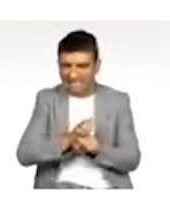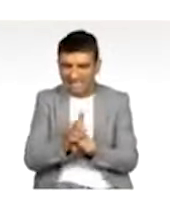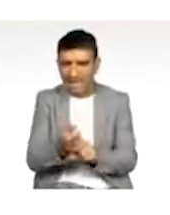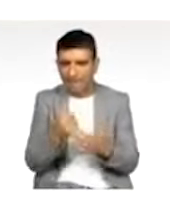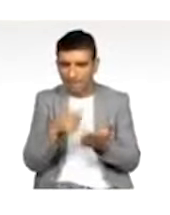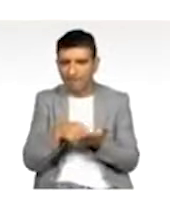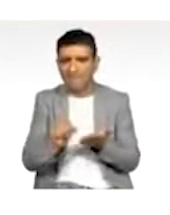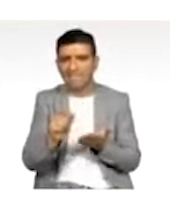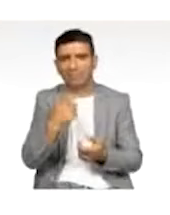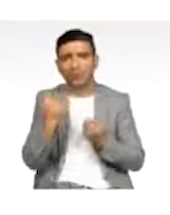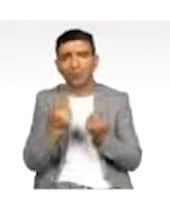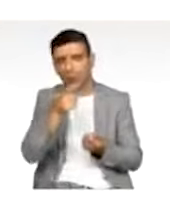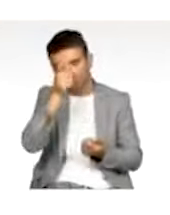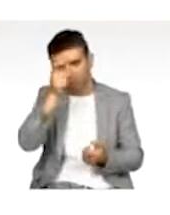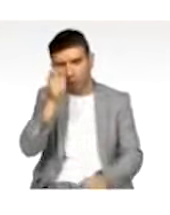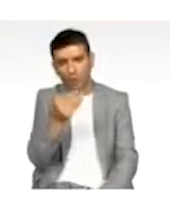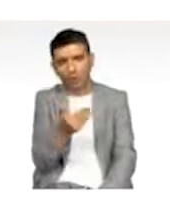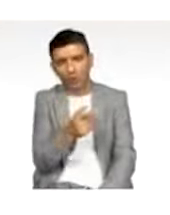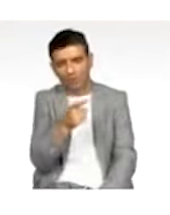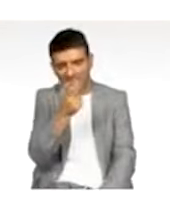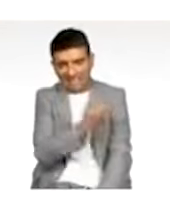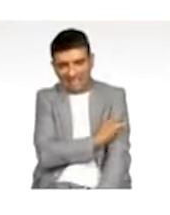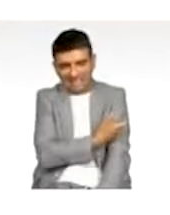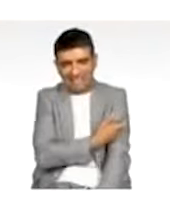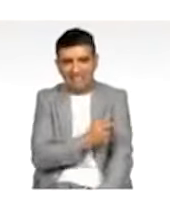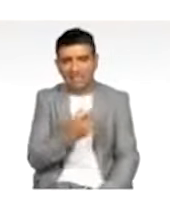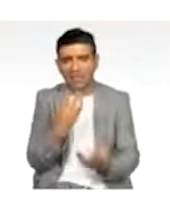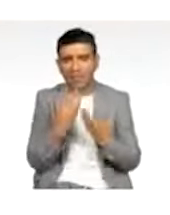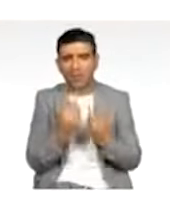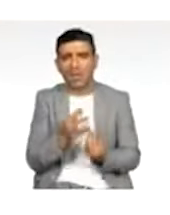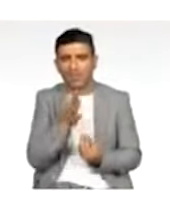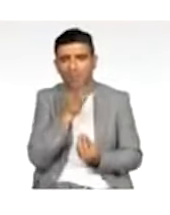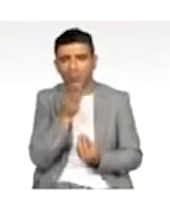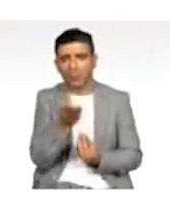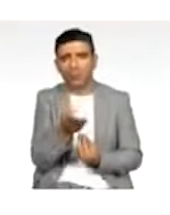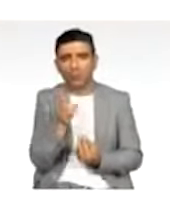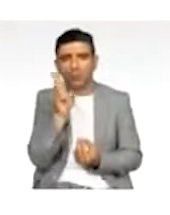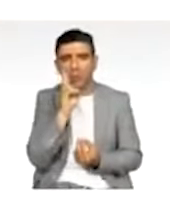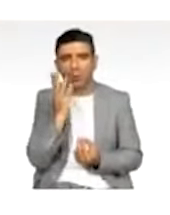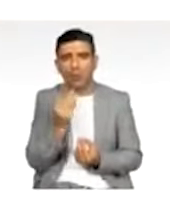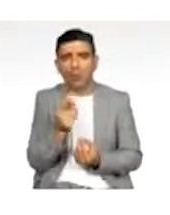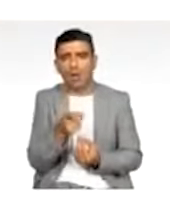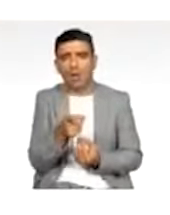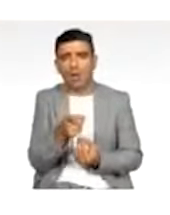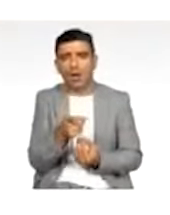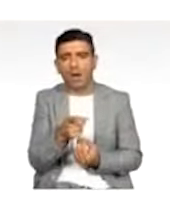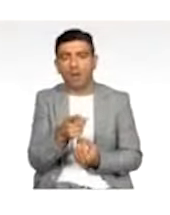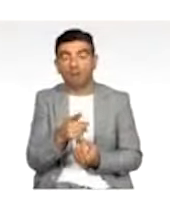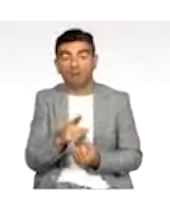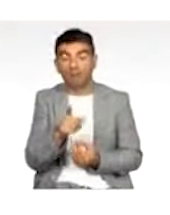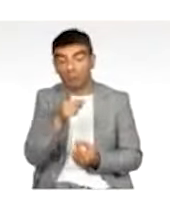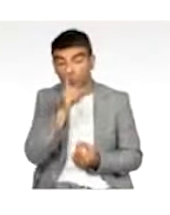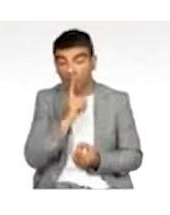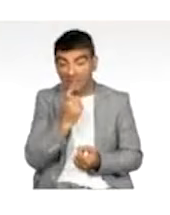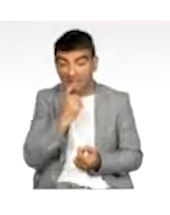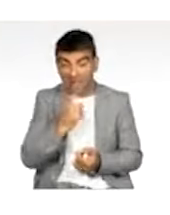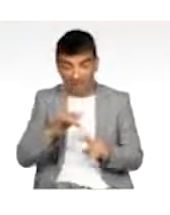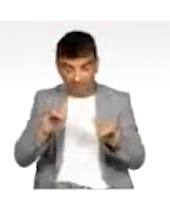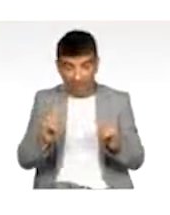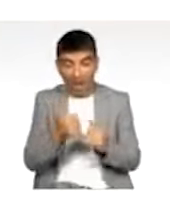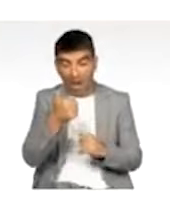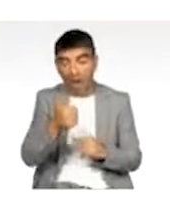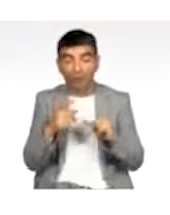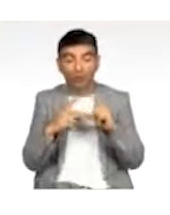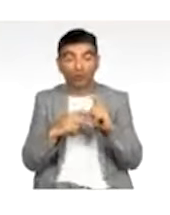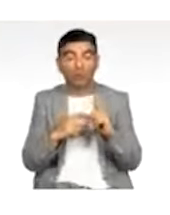dindirmeyi görev edinen Türk Kızılayı olarak biliyorsunuz ki son olarak asrın felaketi 6 Şubat depreminde olduğu